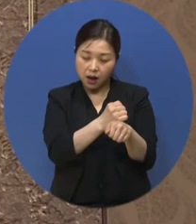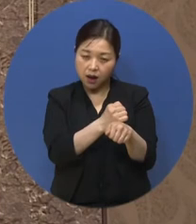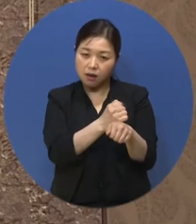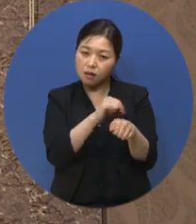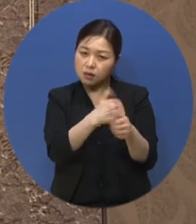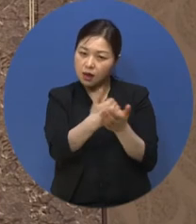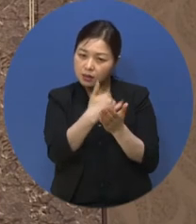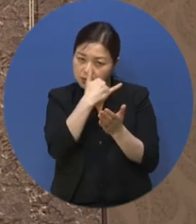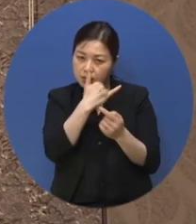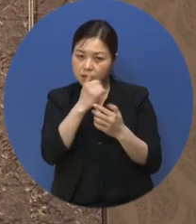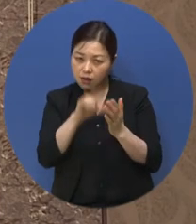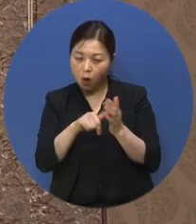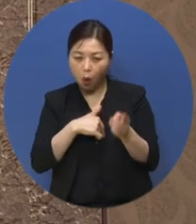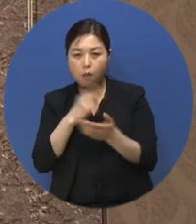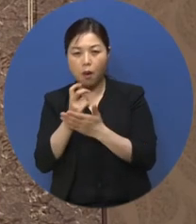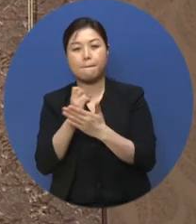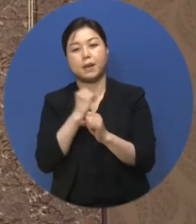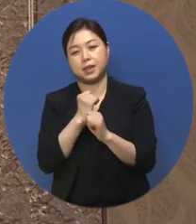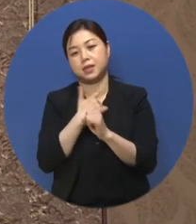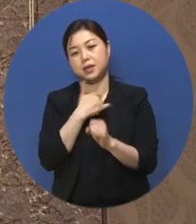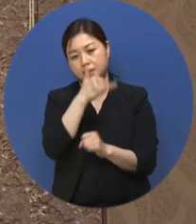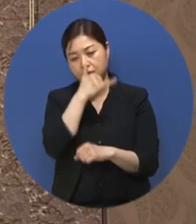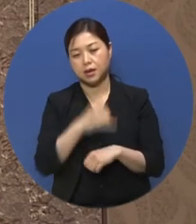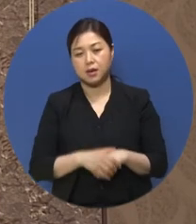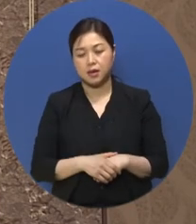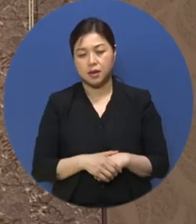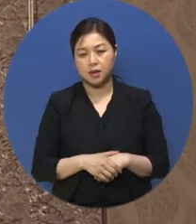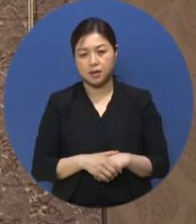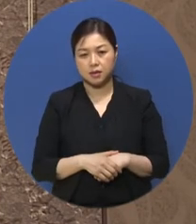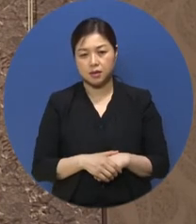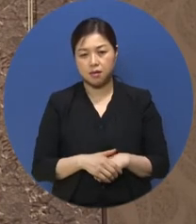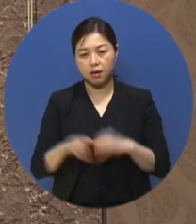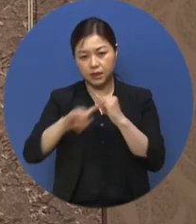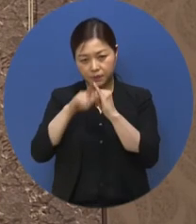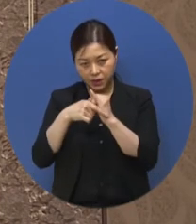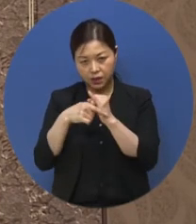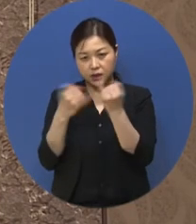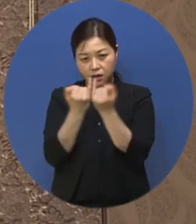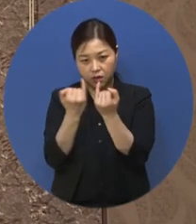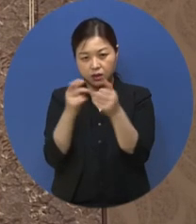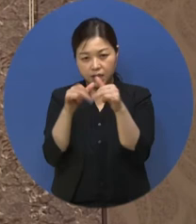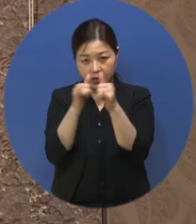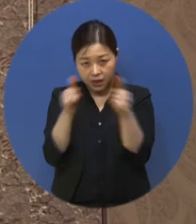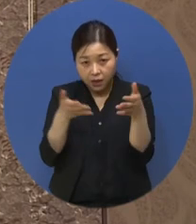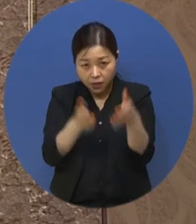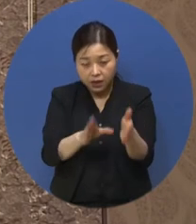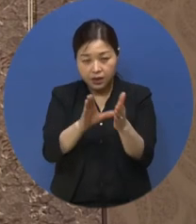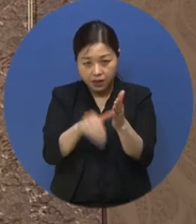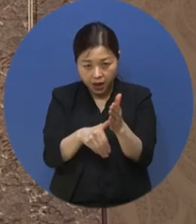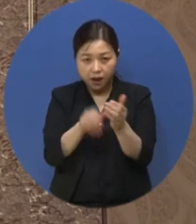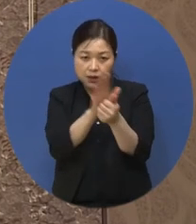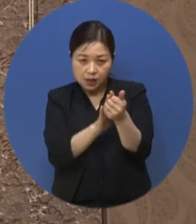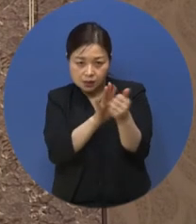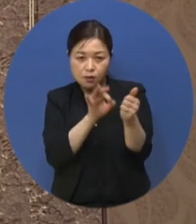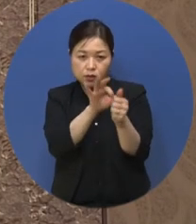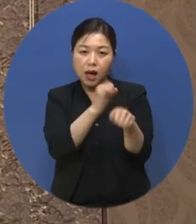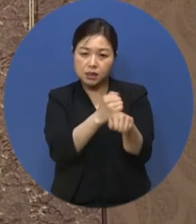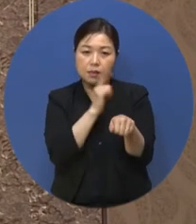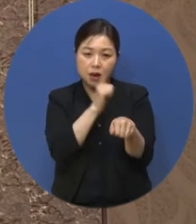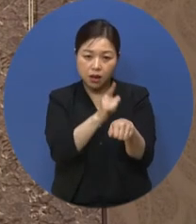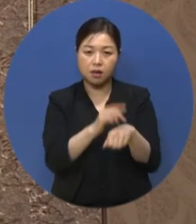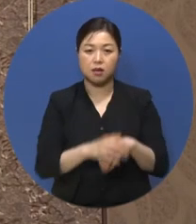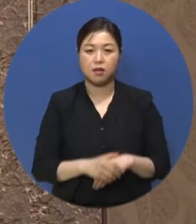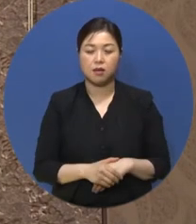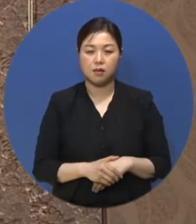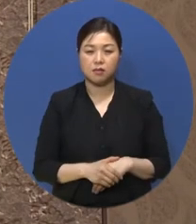때 네. 너무 좋은 그 장애인 여성에 대한 가임 여성에 대한 네. 출산장려금 주자 뭐 그랬더니